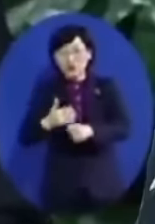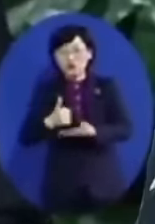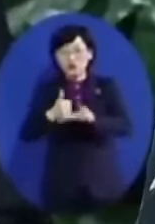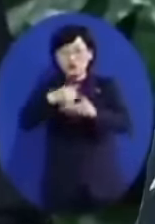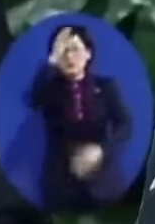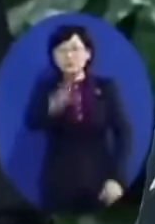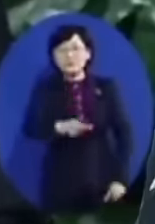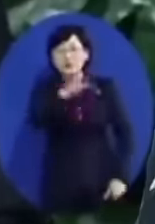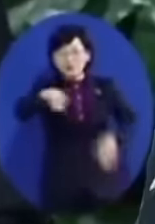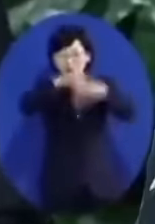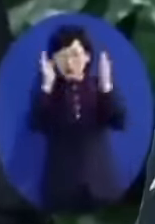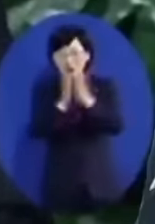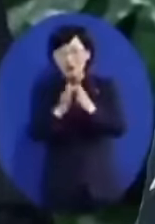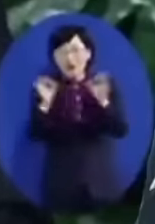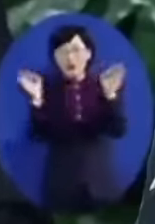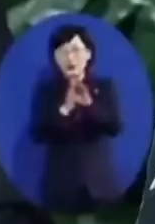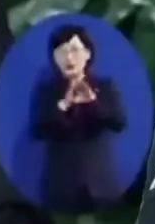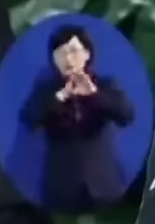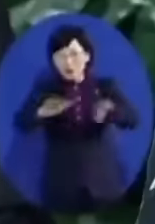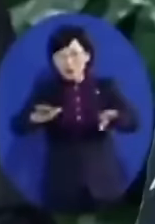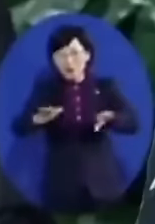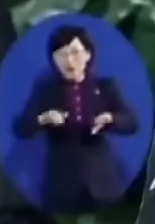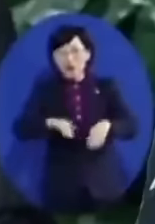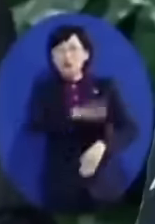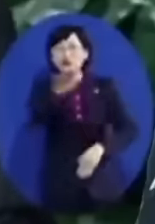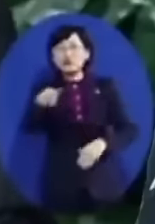청산해버린 것입니다. 그런데 우리가 안 믿거든